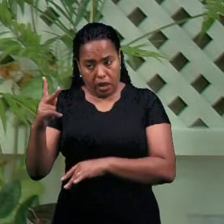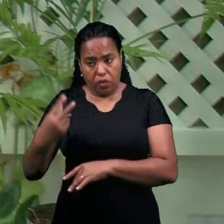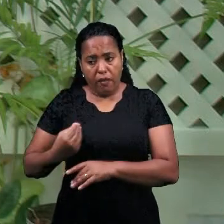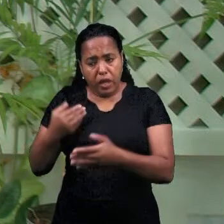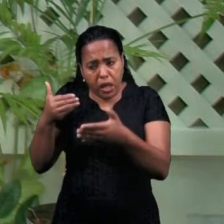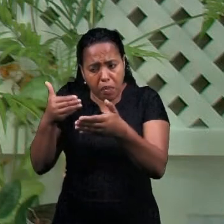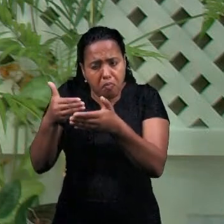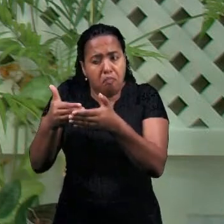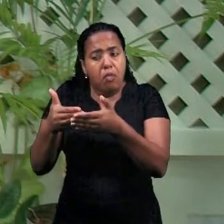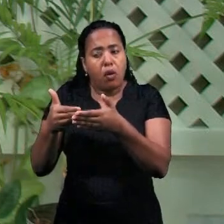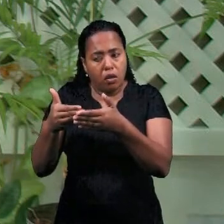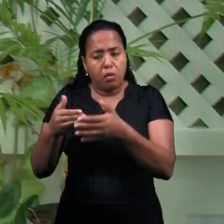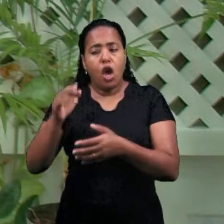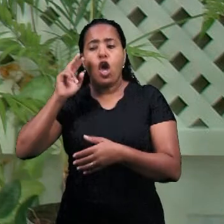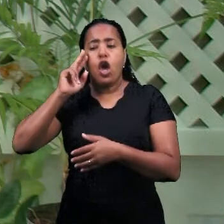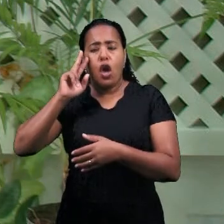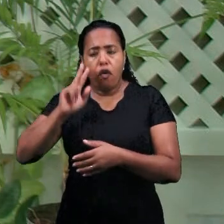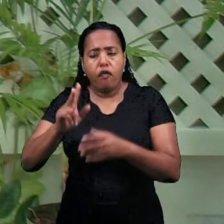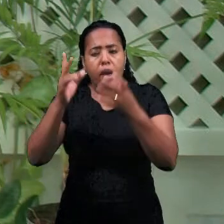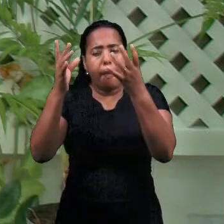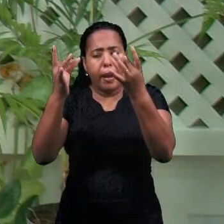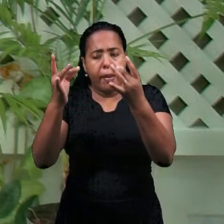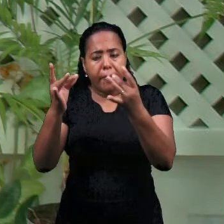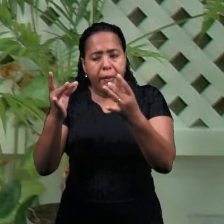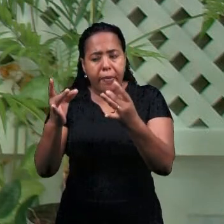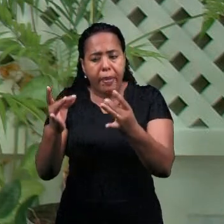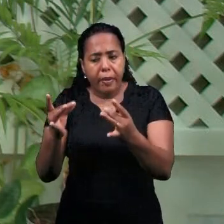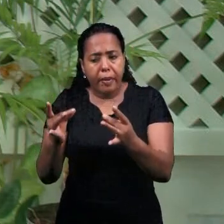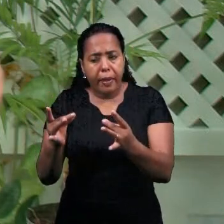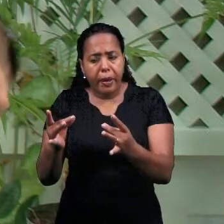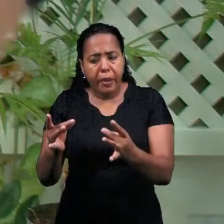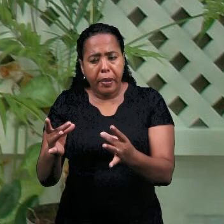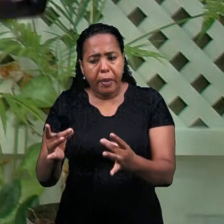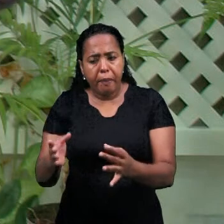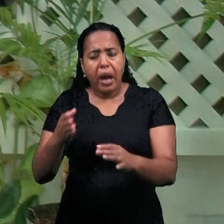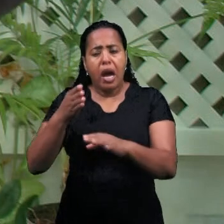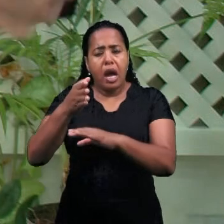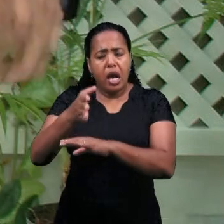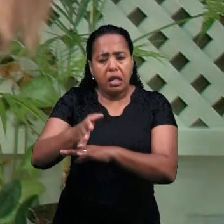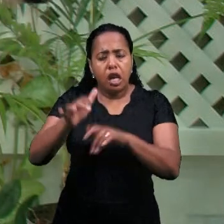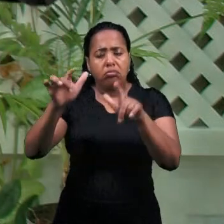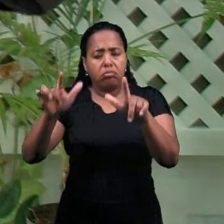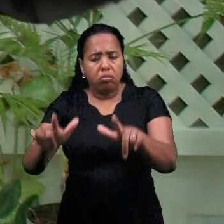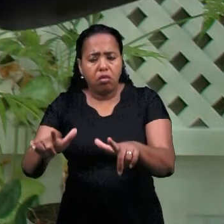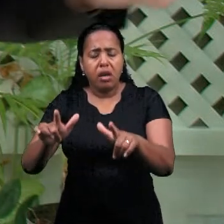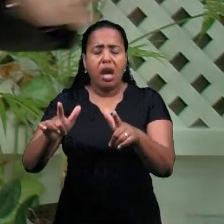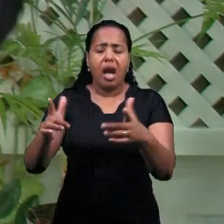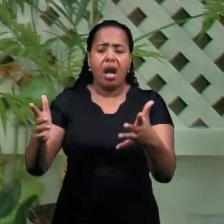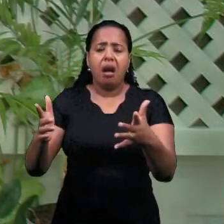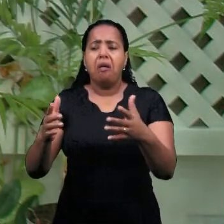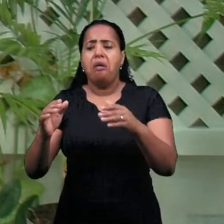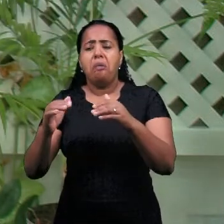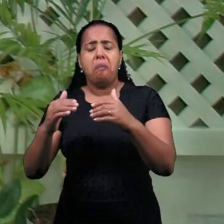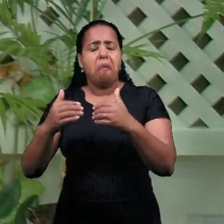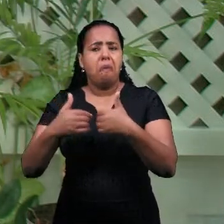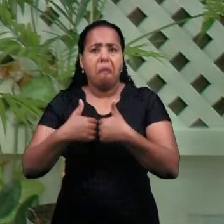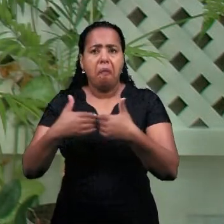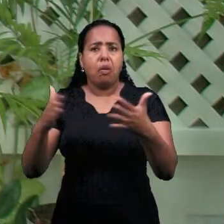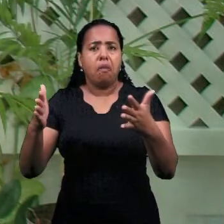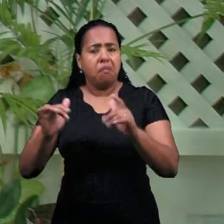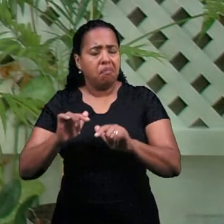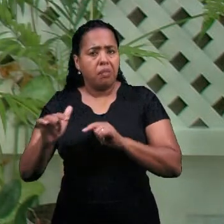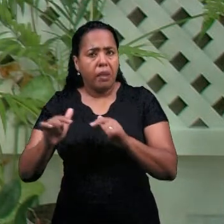c'est une vision, je t'ai vu en faisant ceci, cela, en entrant dans un endroit quelconque, dans une répartition, une porte qui était